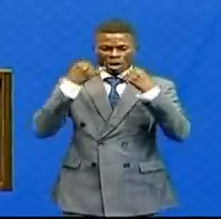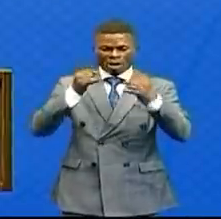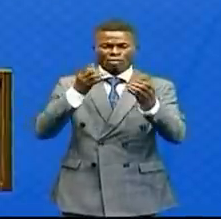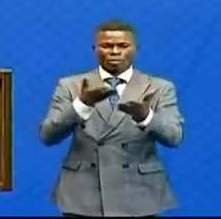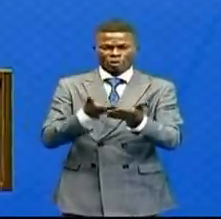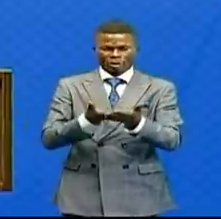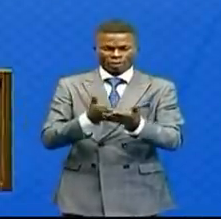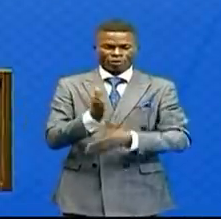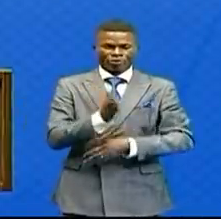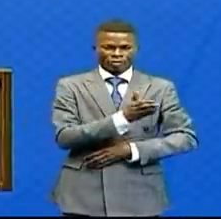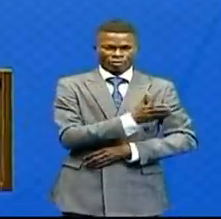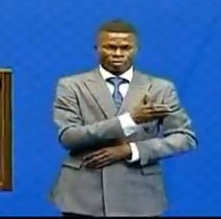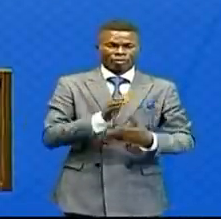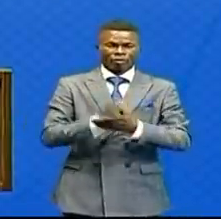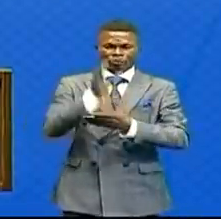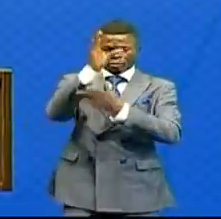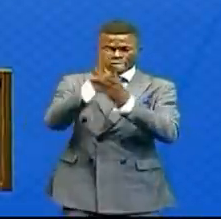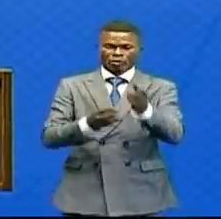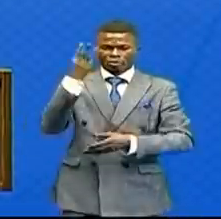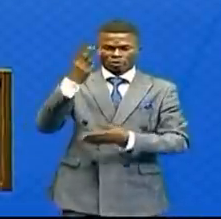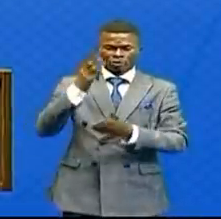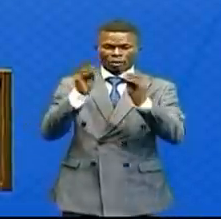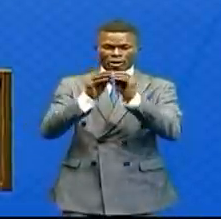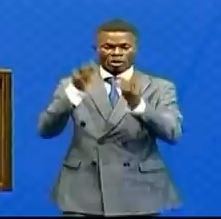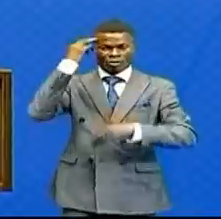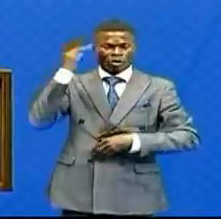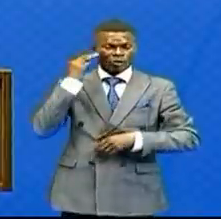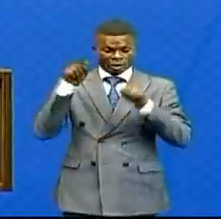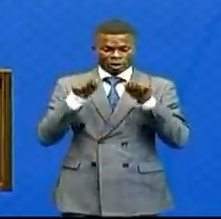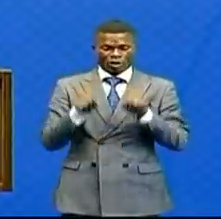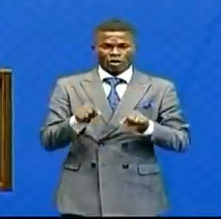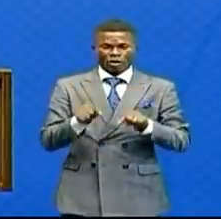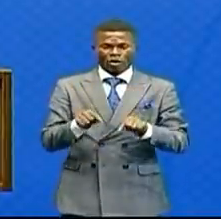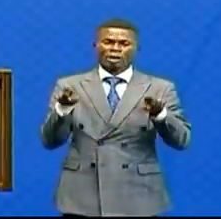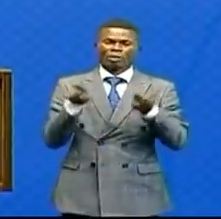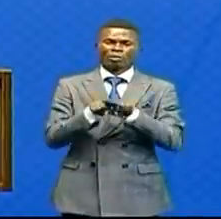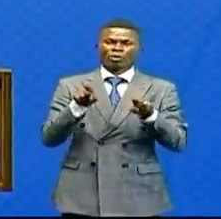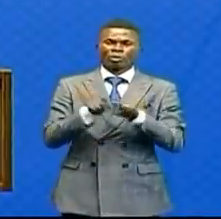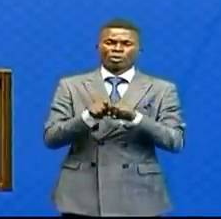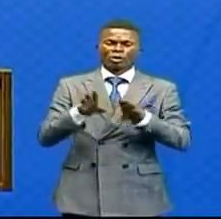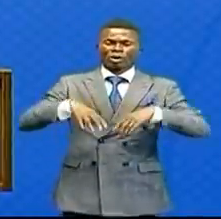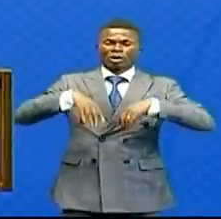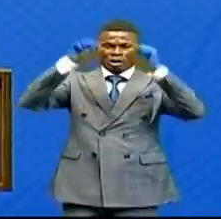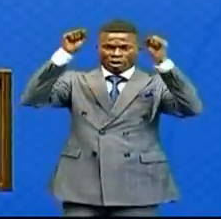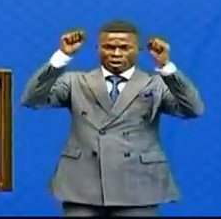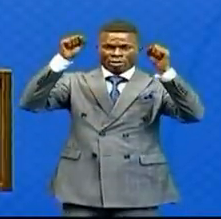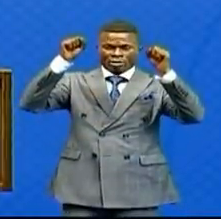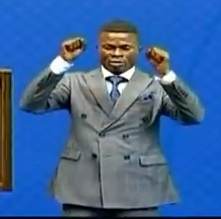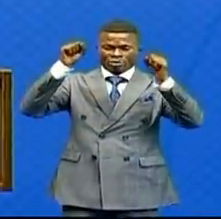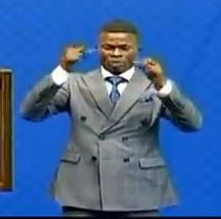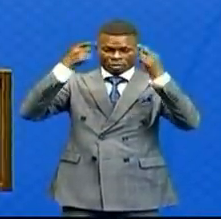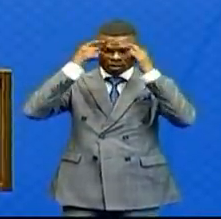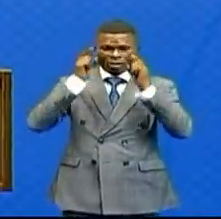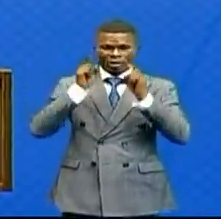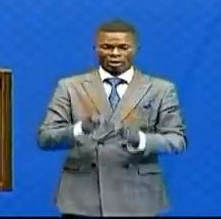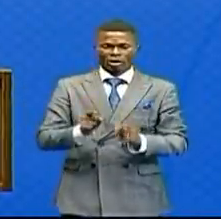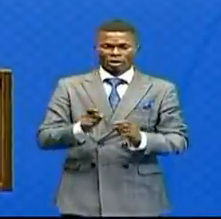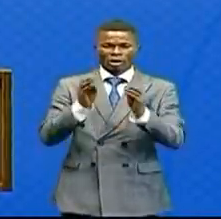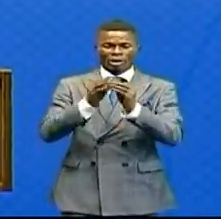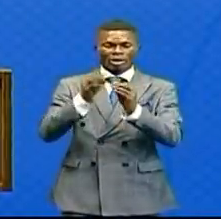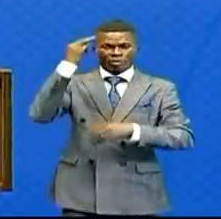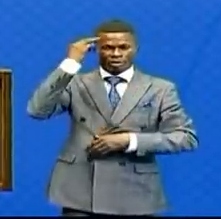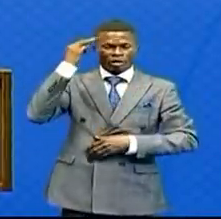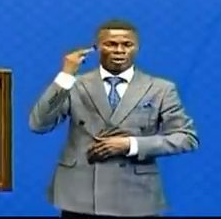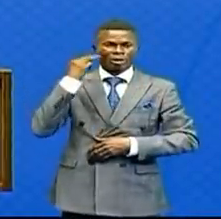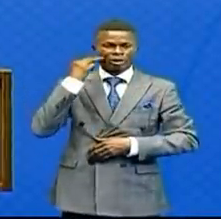d'information. Chapitre 3 du Conseil des ministres de ce jour, relatif à l'approbation d'un relevé des décisions du Conseil des